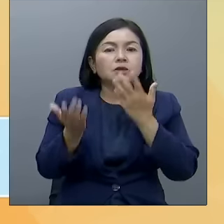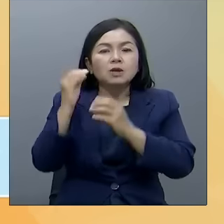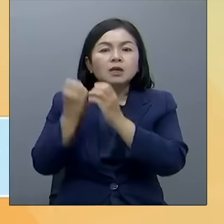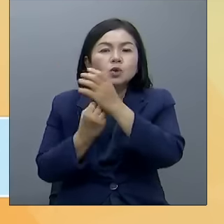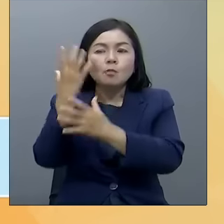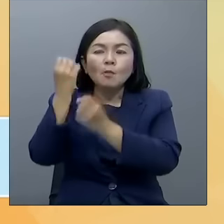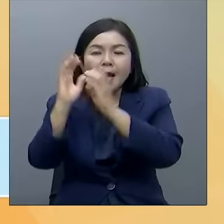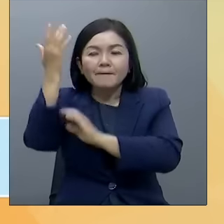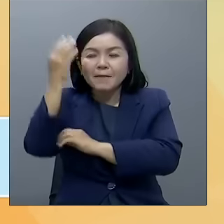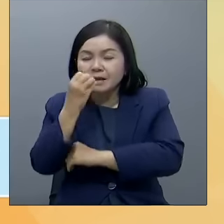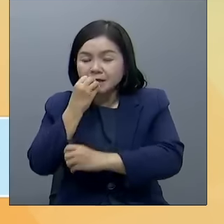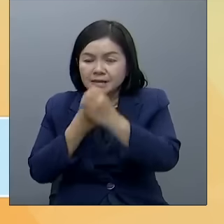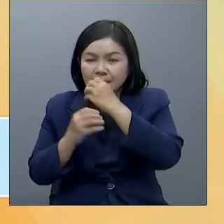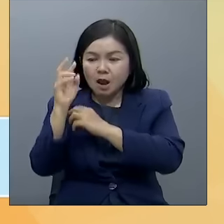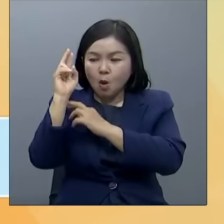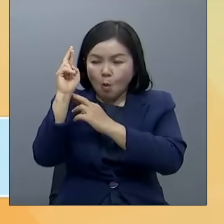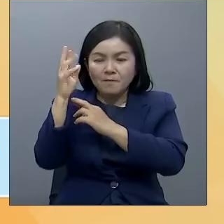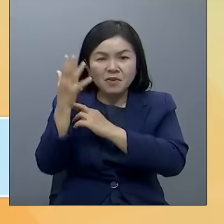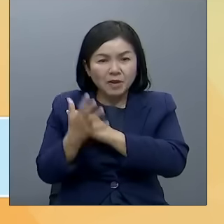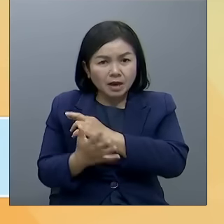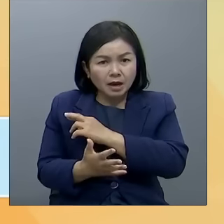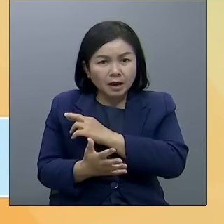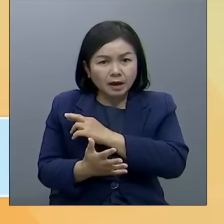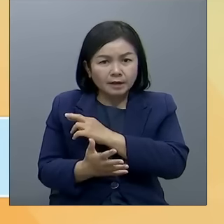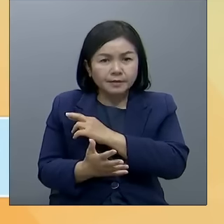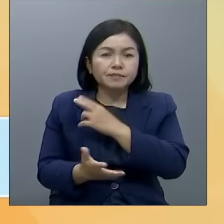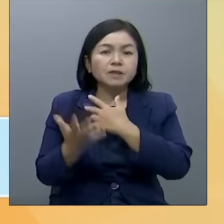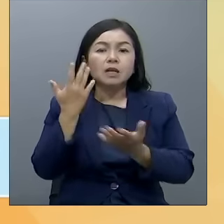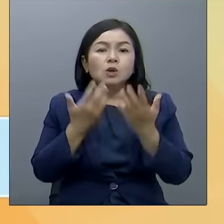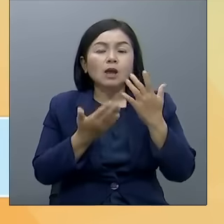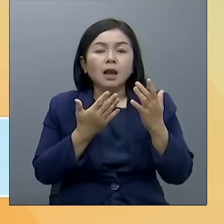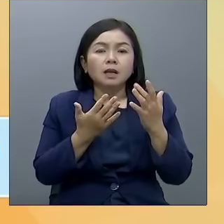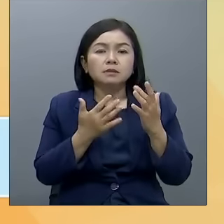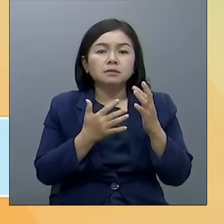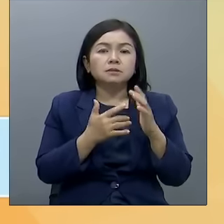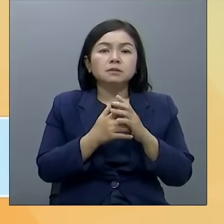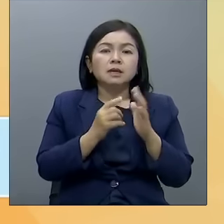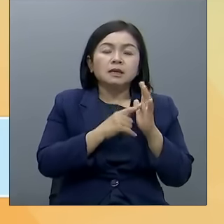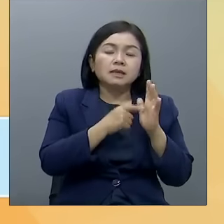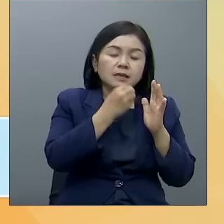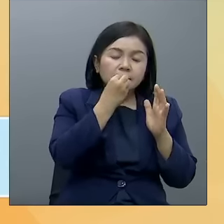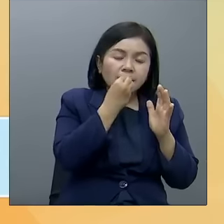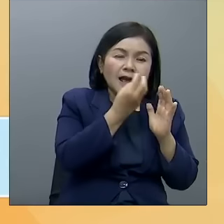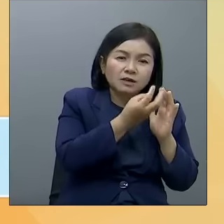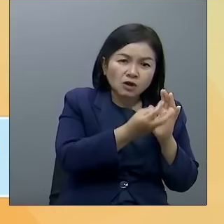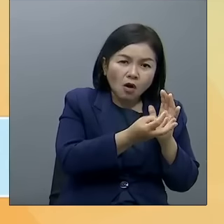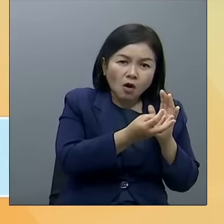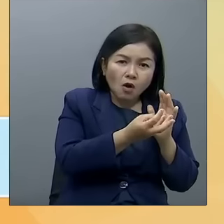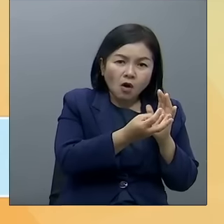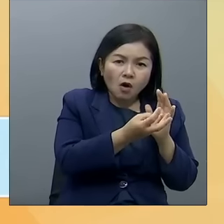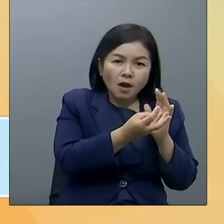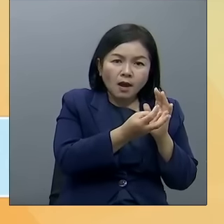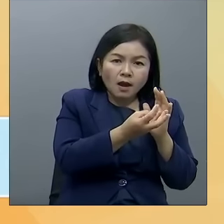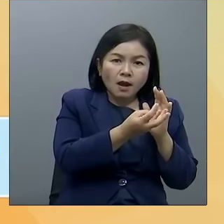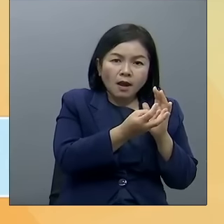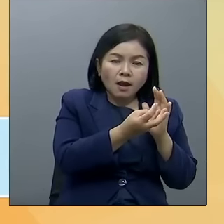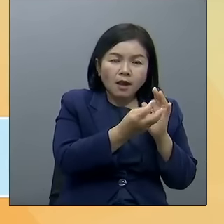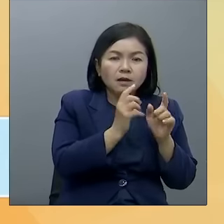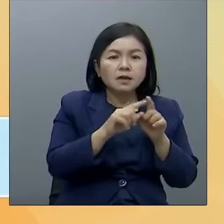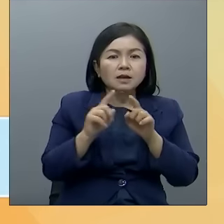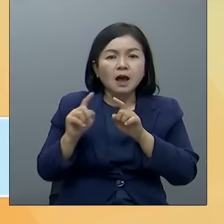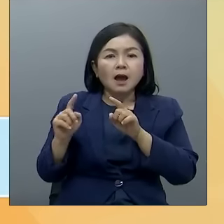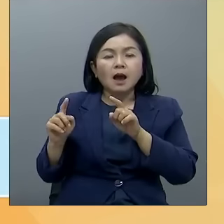ที่ไม่ระวังนะครับหรือมีข้อมูลในการใช้ยาค่อนข้างน้อยนะครับในกลุ่มนี้จะเป็นกลุ่มเสี่ยงที่จะทำให้การทำง